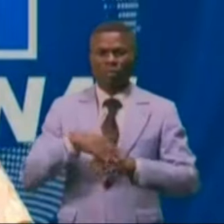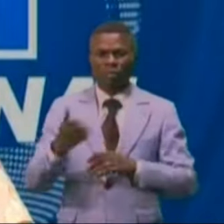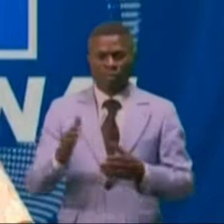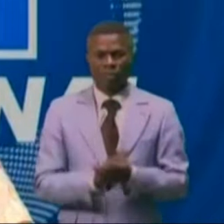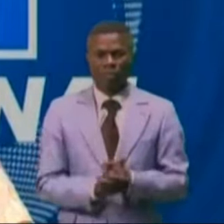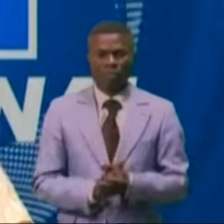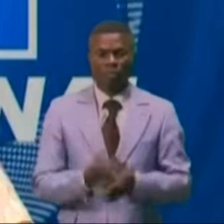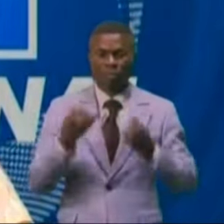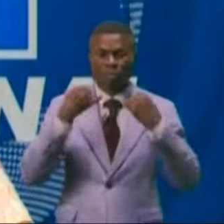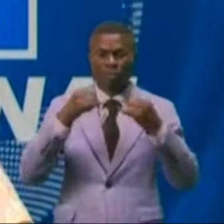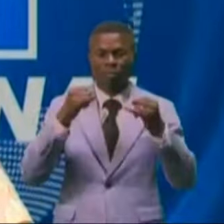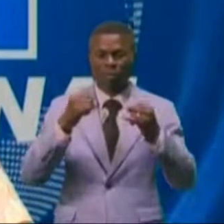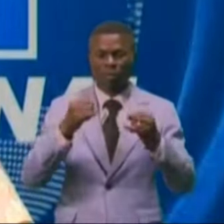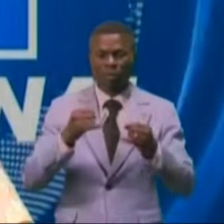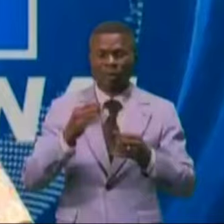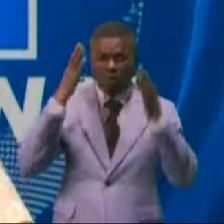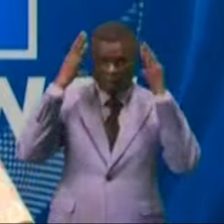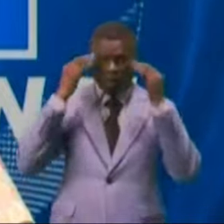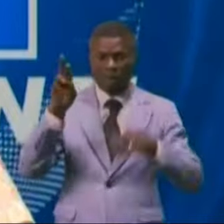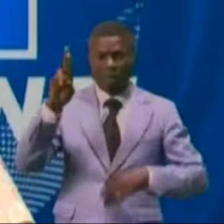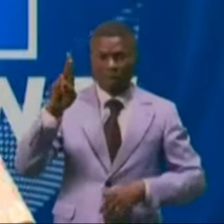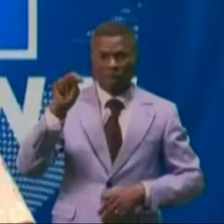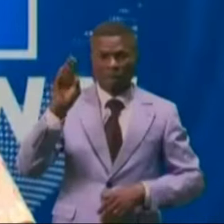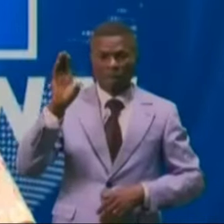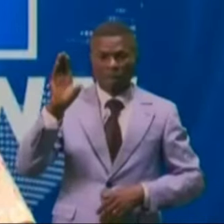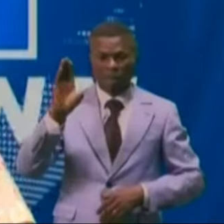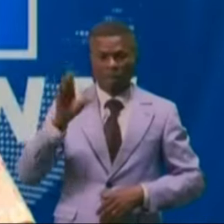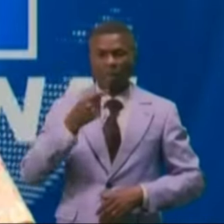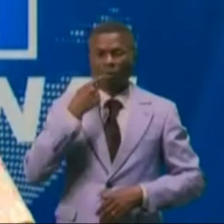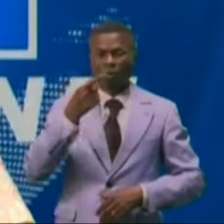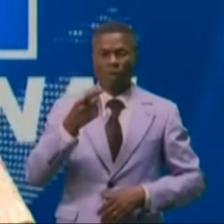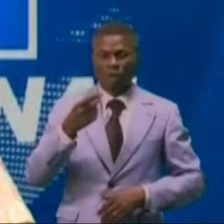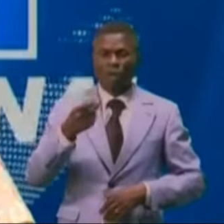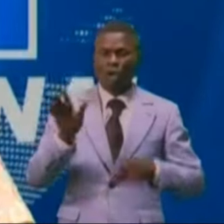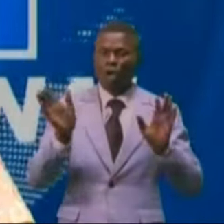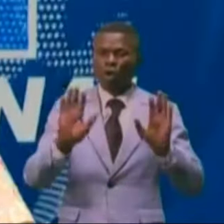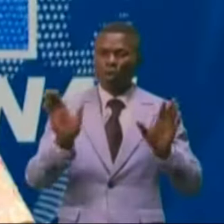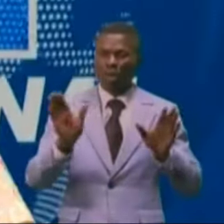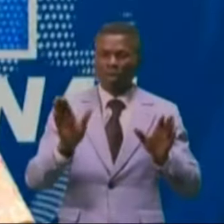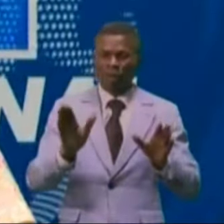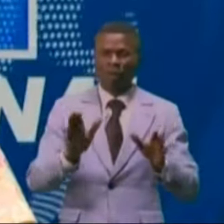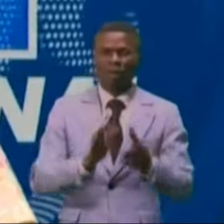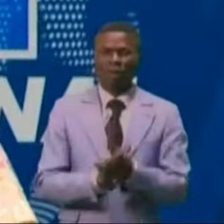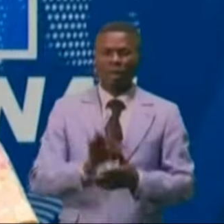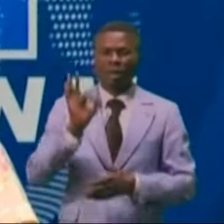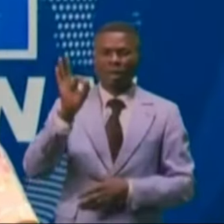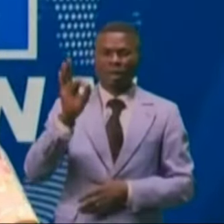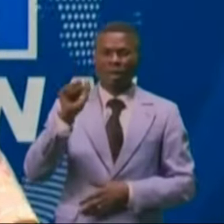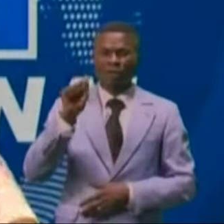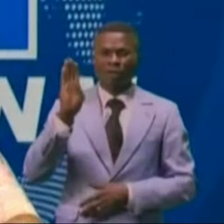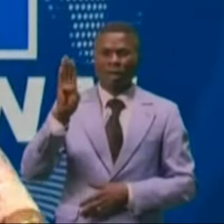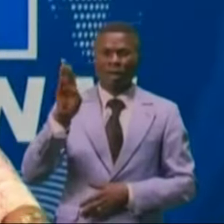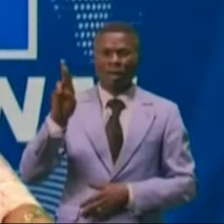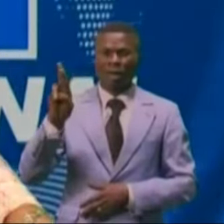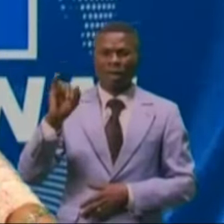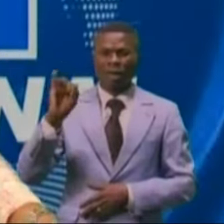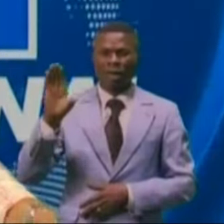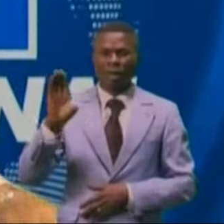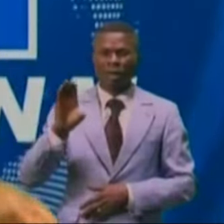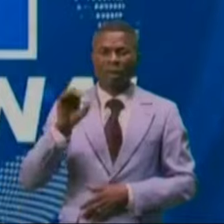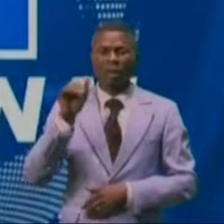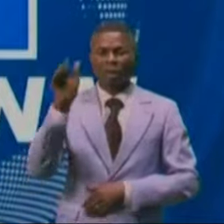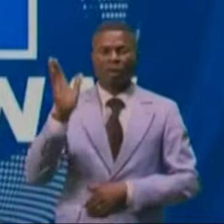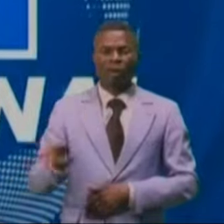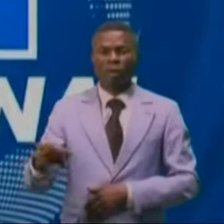cette information triste. La RTNC a rendu un bel et dernier hommage à Fabrice Wanzenge, directeur